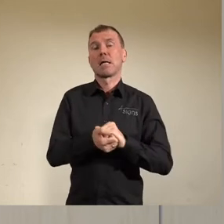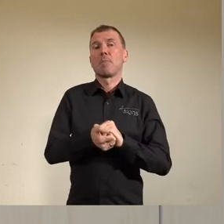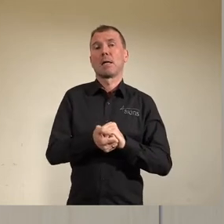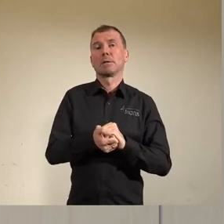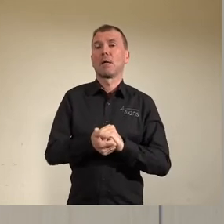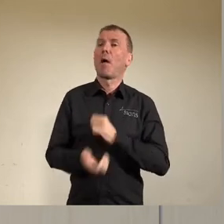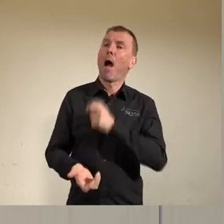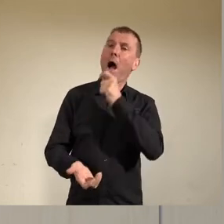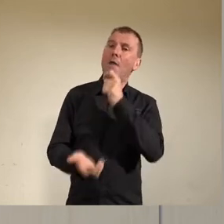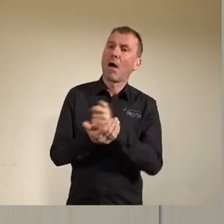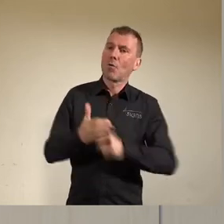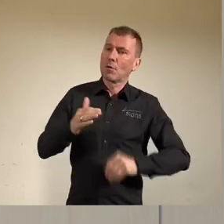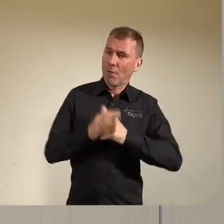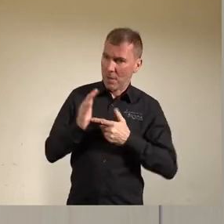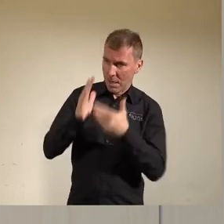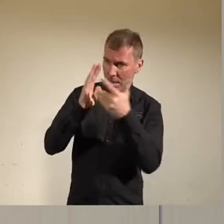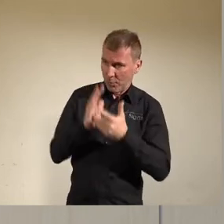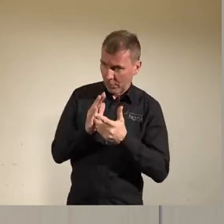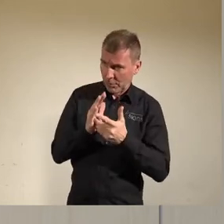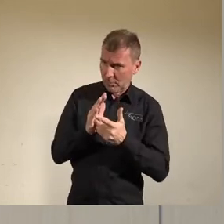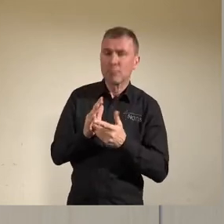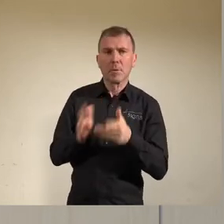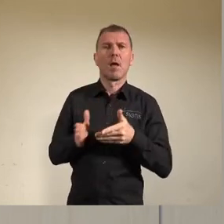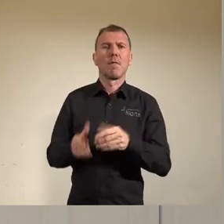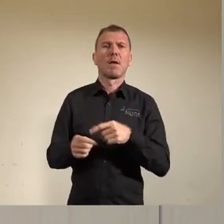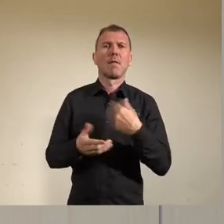das verantwortungsvoll zu prüfen und diesen Weg gemeinsam weiterzugehen.